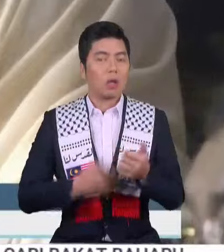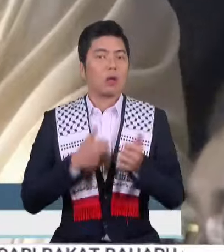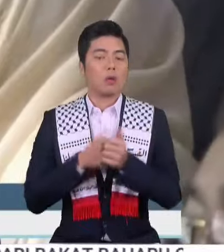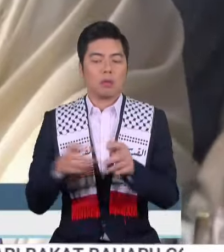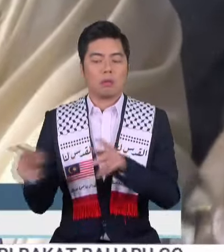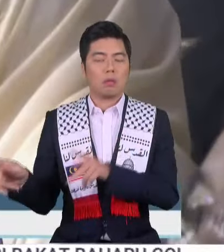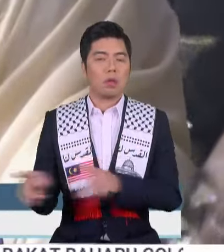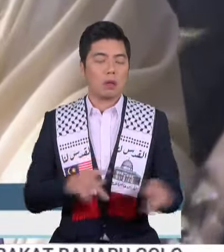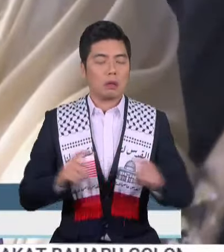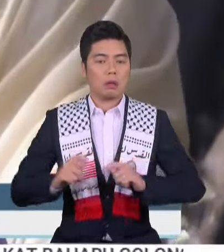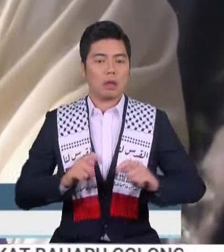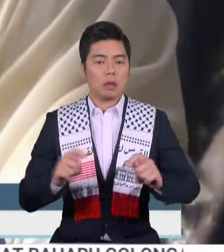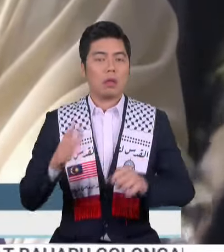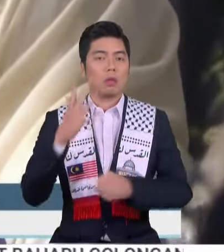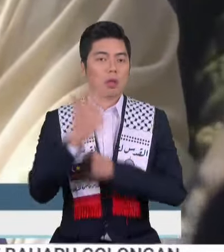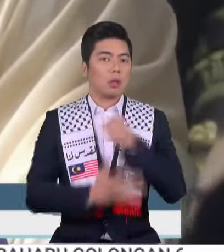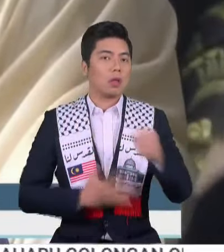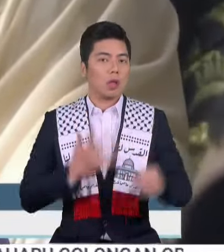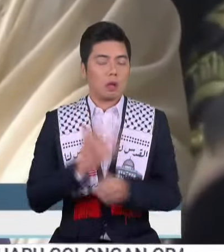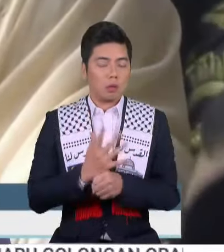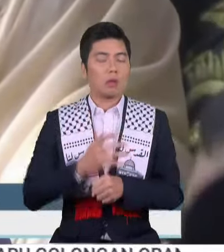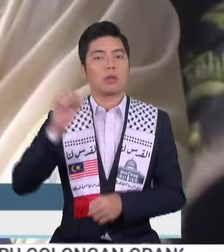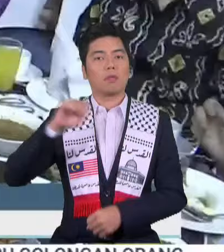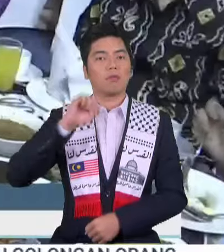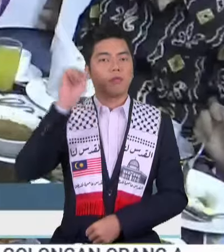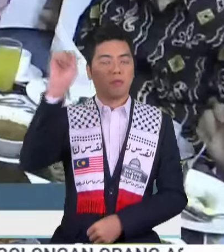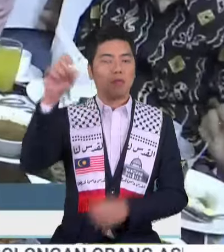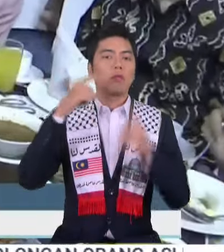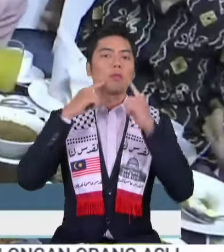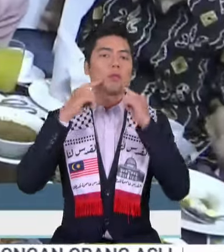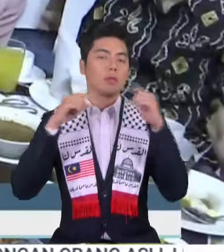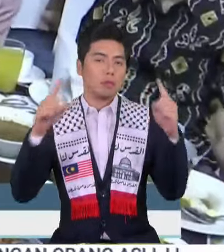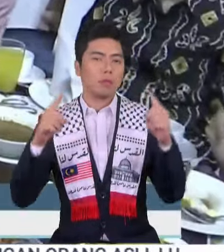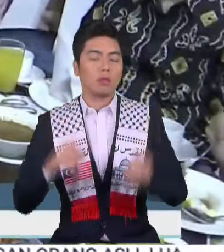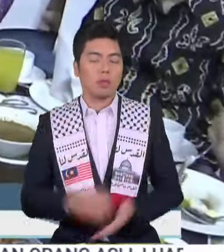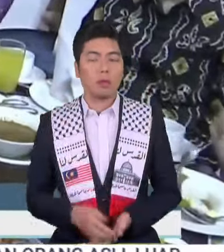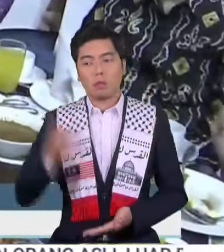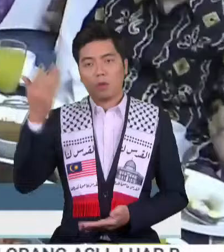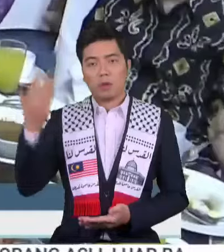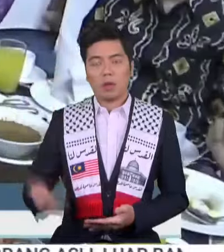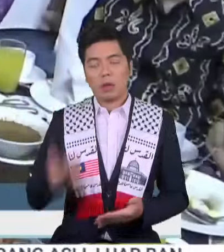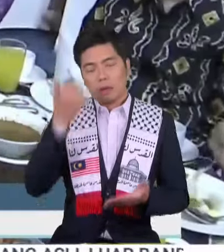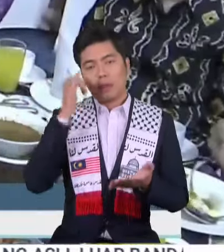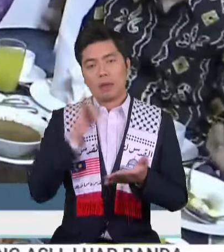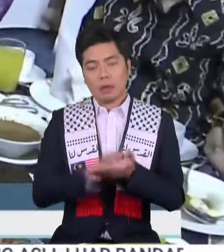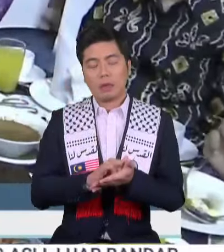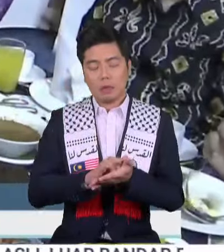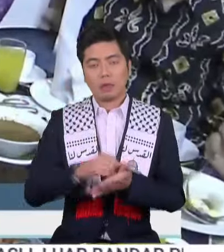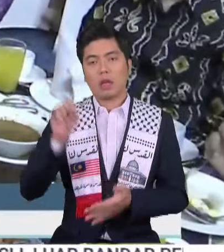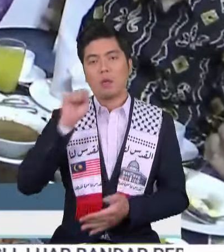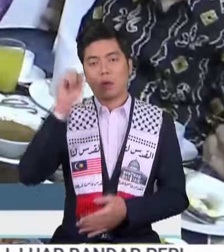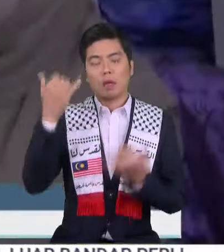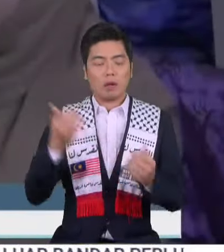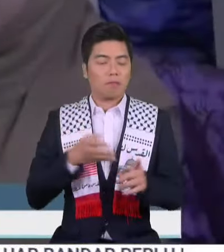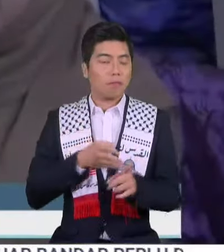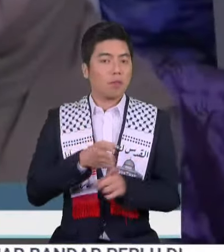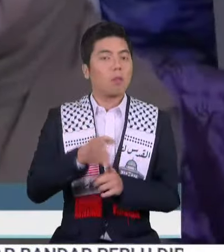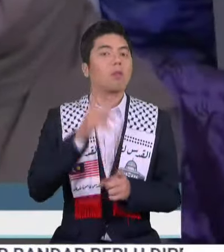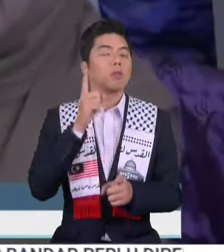tindakan pembangunan 5 tahun Hala 7 Sabah Maju Jaya. Beliau yakin dengan kejayaan ini, Sabah berada di landasan